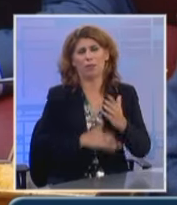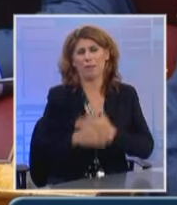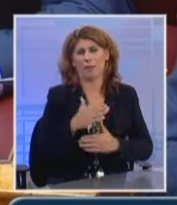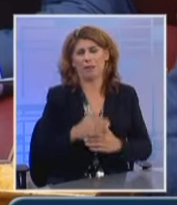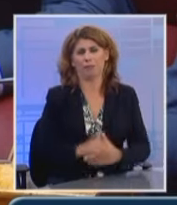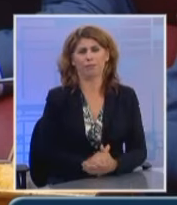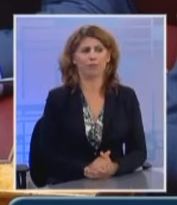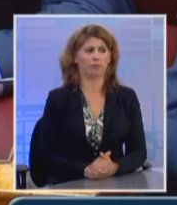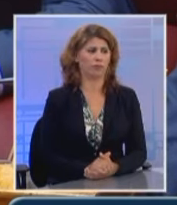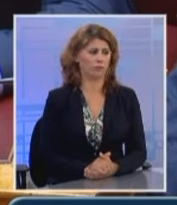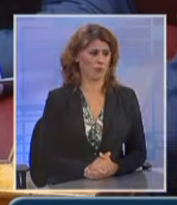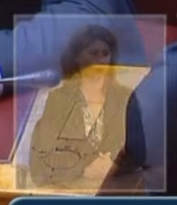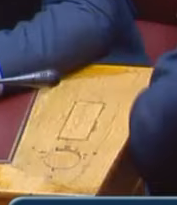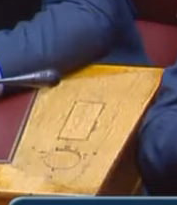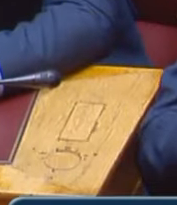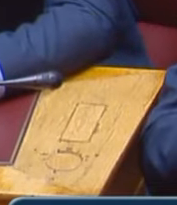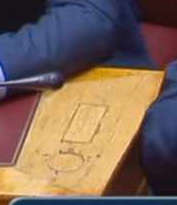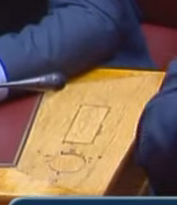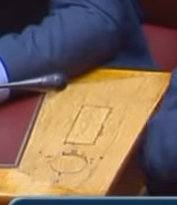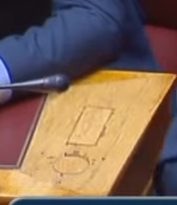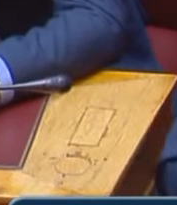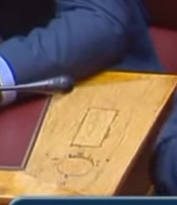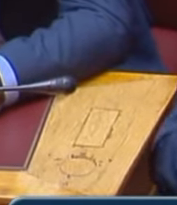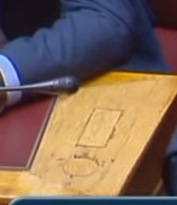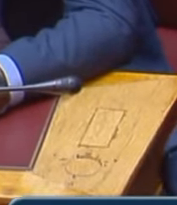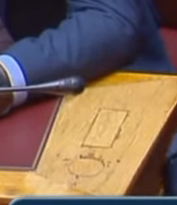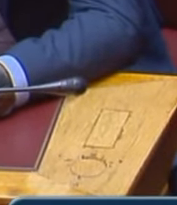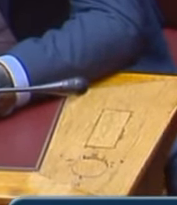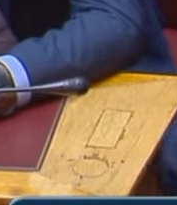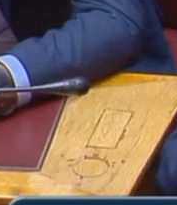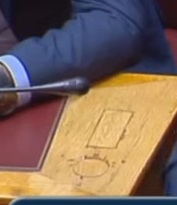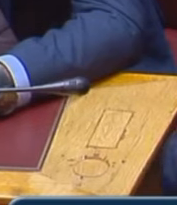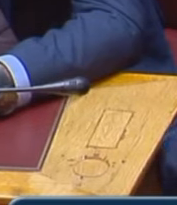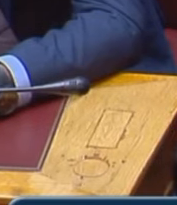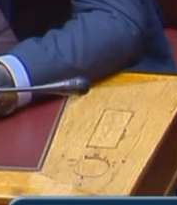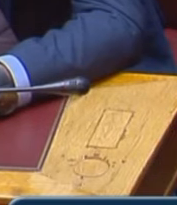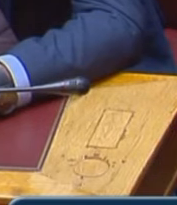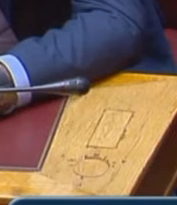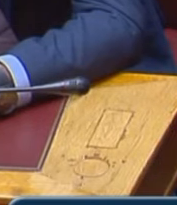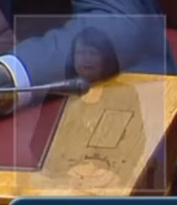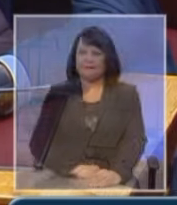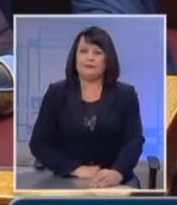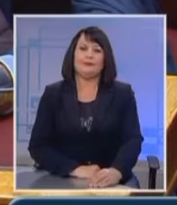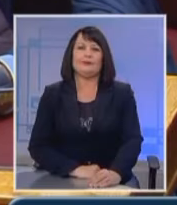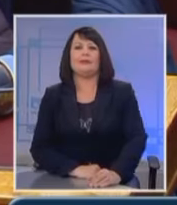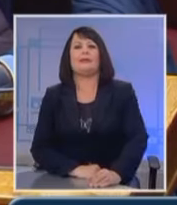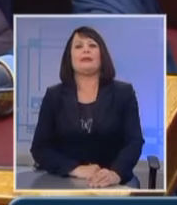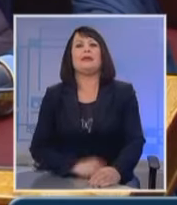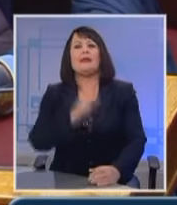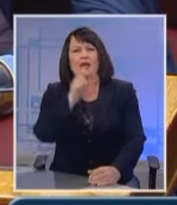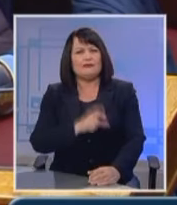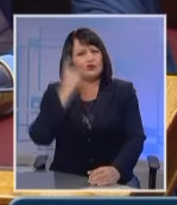αναπηρία. Δεν ξέρετε που ένας ανάπηρος στο καροτσάκι θα ξυπνάει το πρωί μέχρι το βράδυ που θα ξαπλώσει να κοιμηθεί. Τι προβλήματα αντιμετωπίζει και αυτός και η οικογένειά